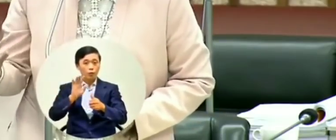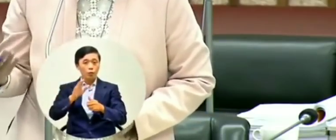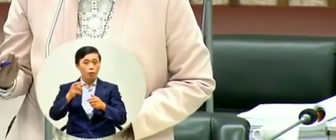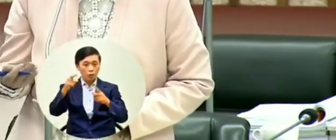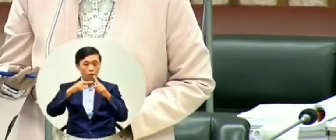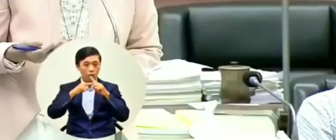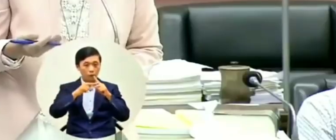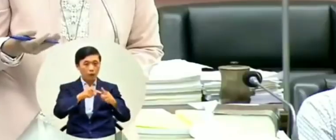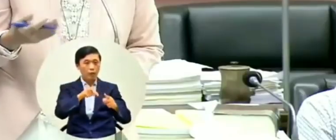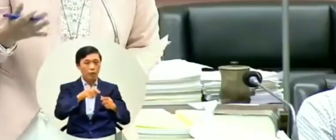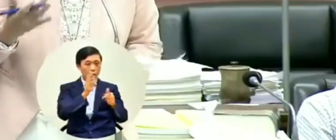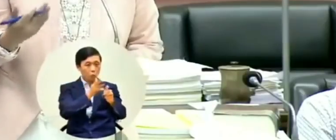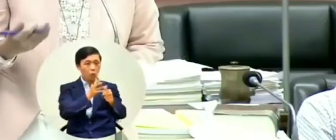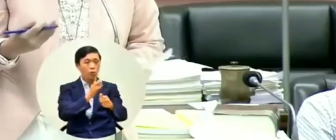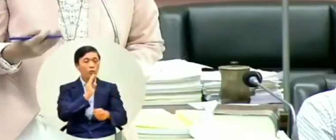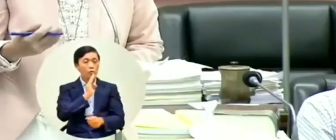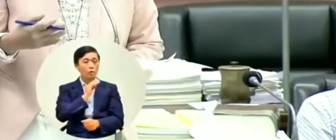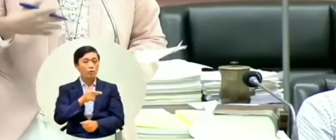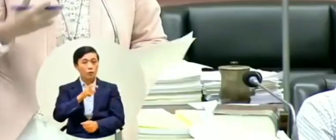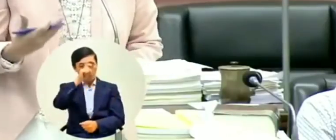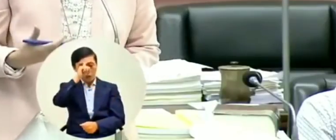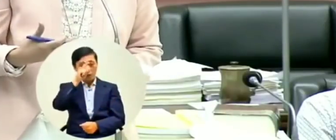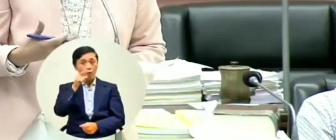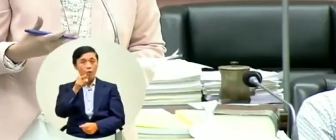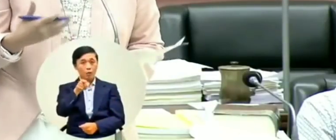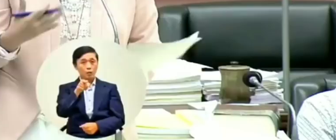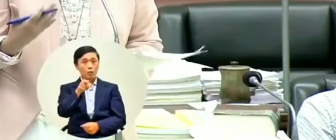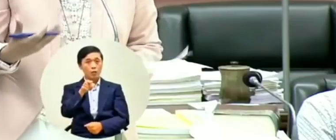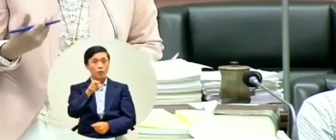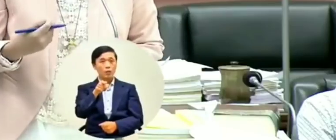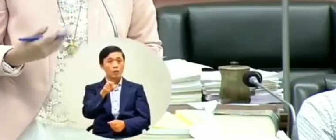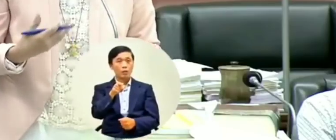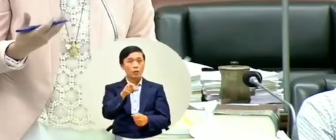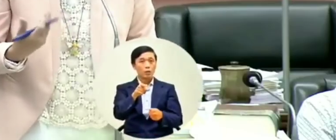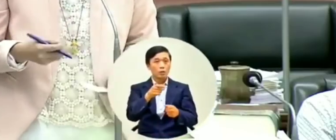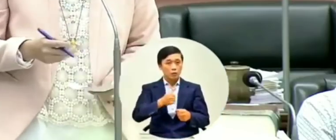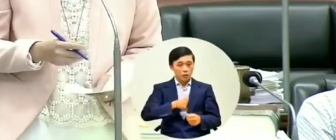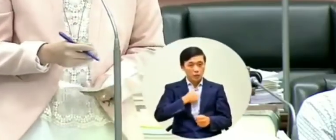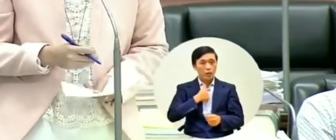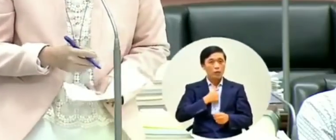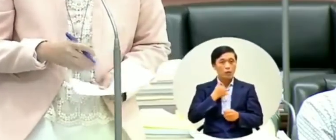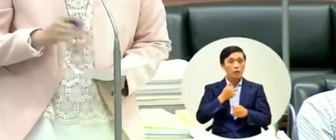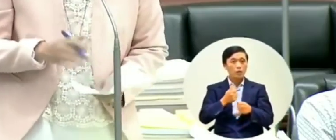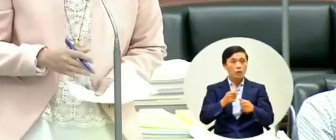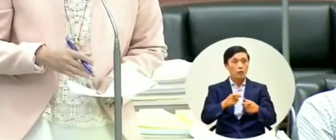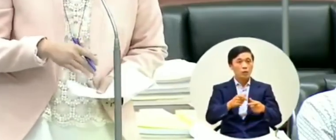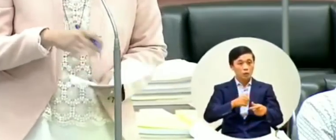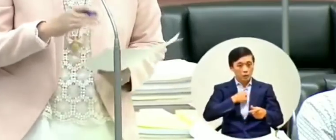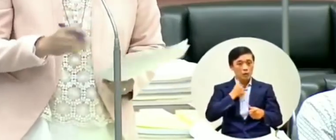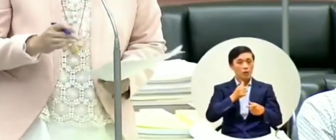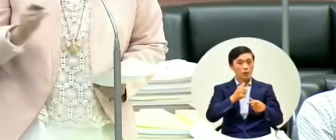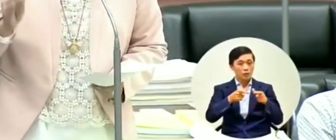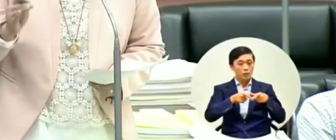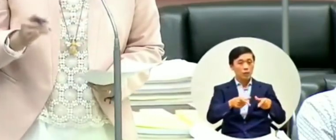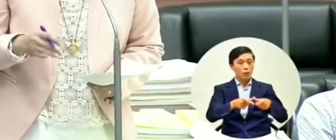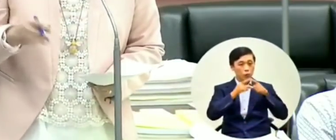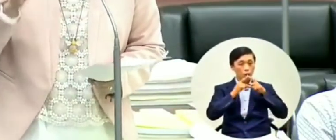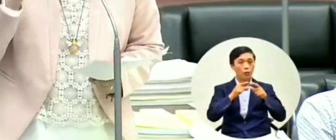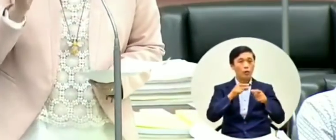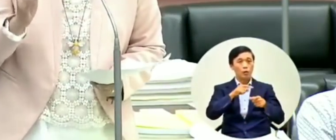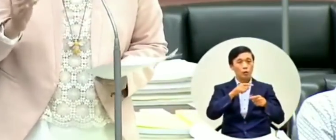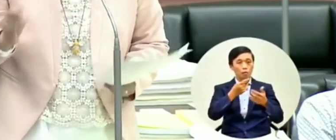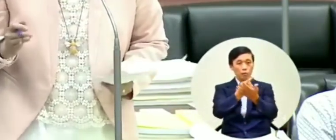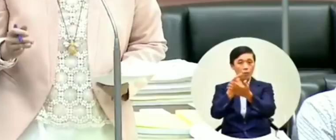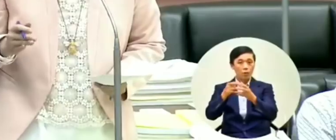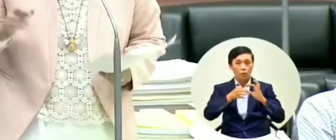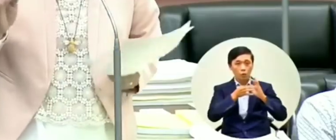这边呢，来询问你这个问题，所以希望呢，你也能够呢，诚心的做这方面的回答。那我想呢，大家非常关心